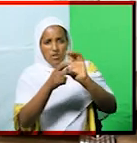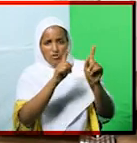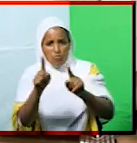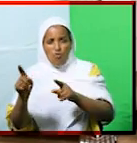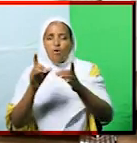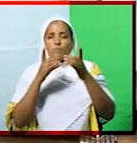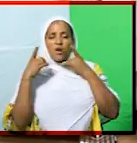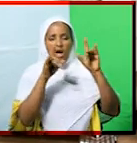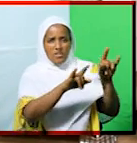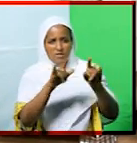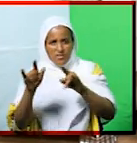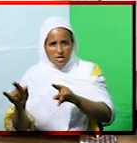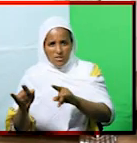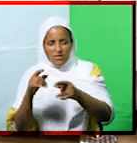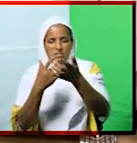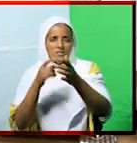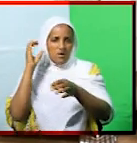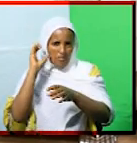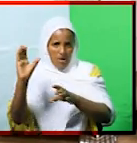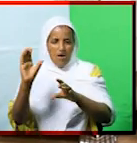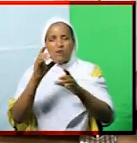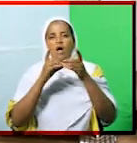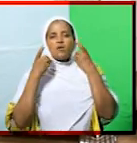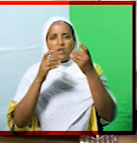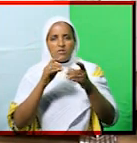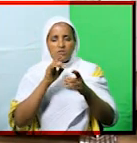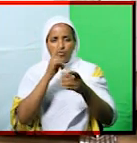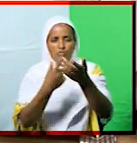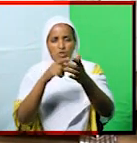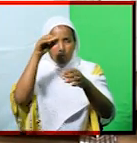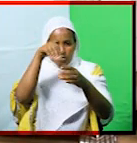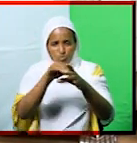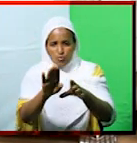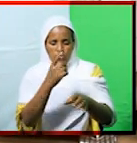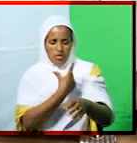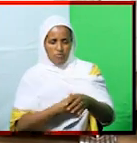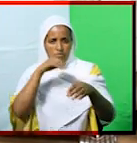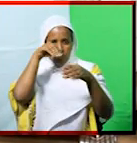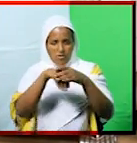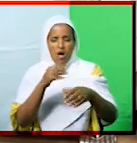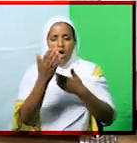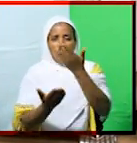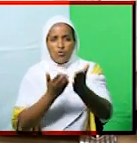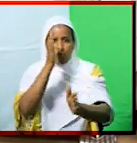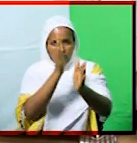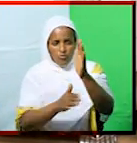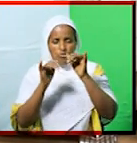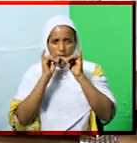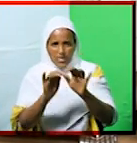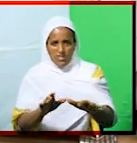ሰሪያቸው መሪያቸው እሱ ነው። አሁንም ደግሞ ሊቀ ካህናት በውስተ ሊቀ ካህናት ሊቃነ ካህናት ማለት ደግሞ በካህናት